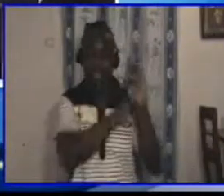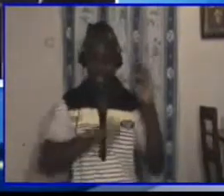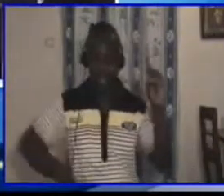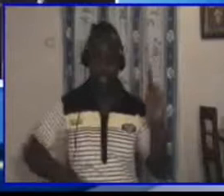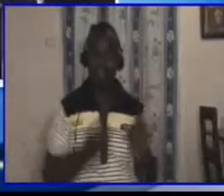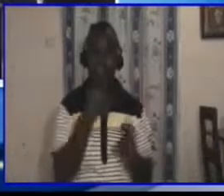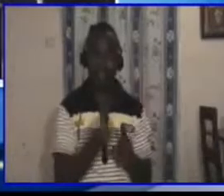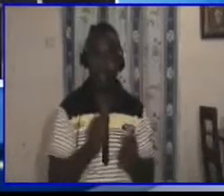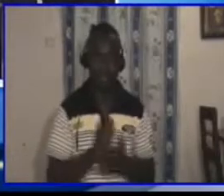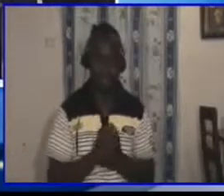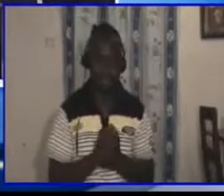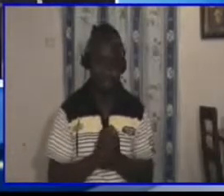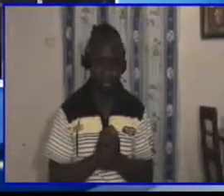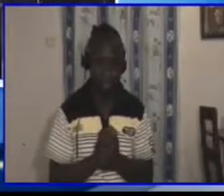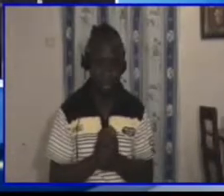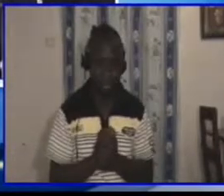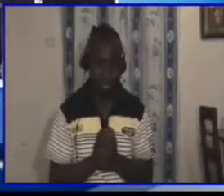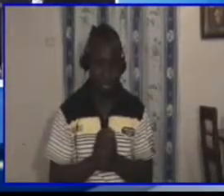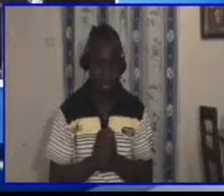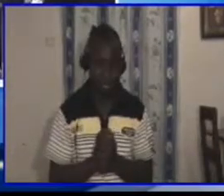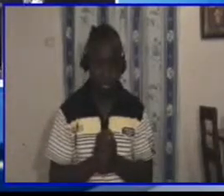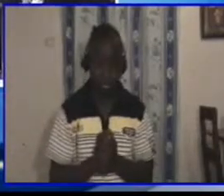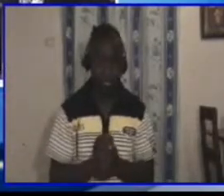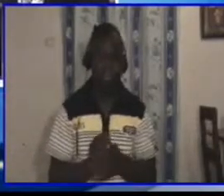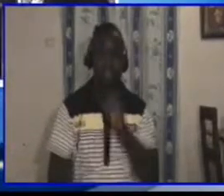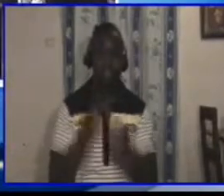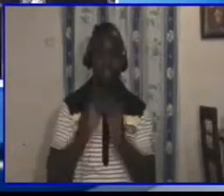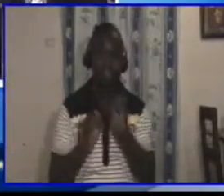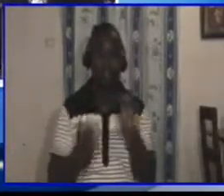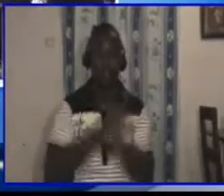e dal 1948